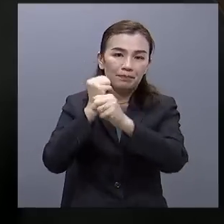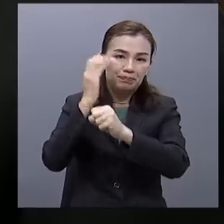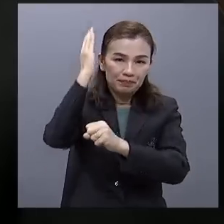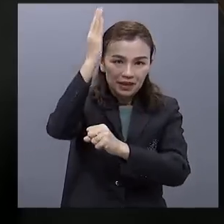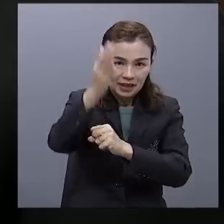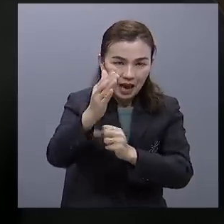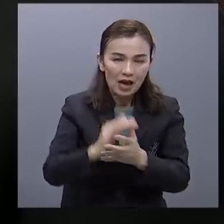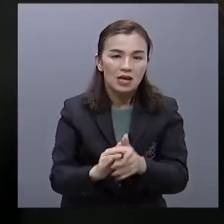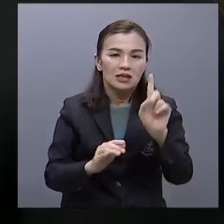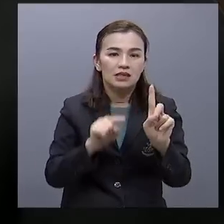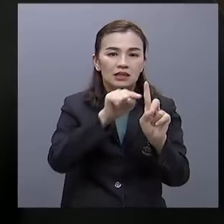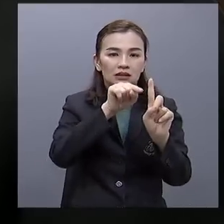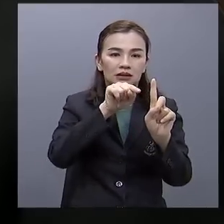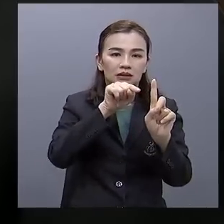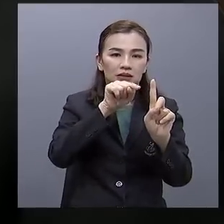มาณ 1-1.5